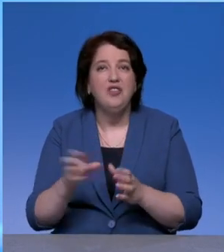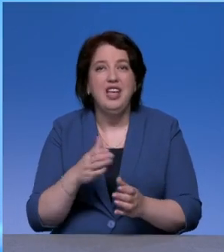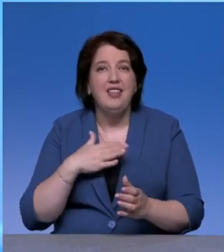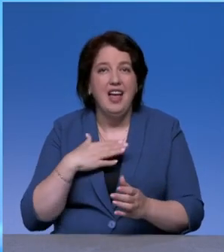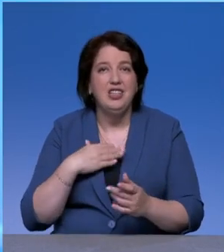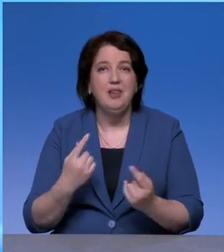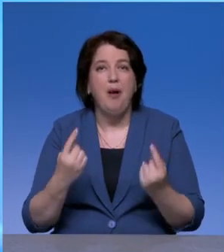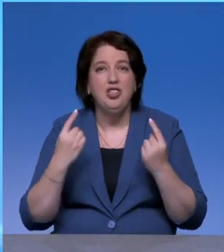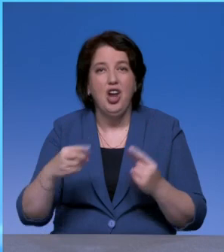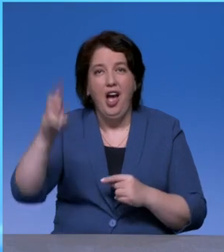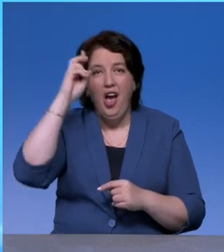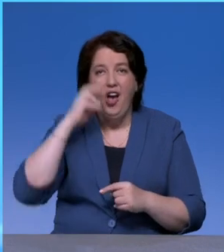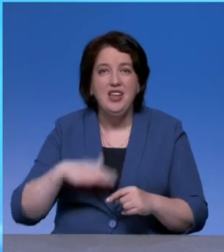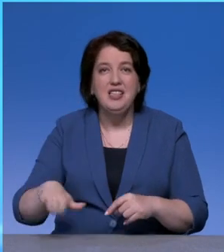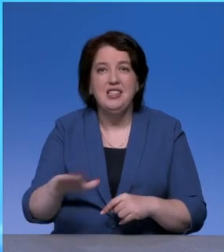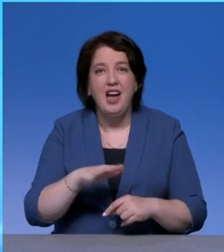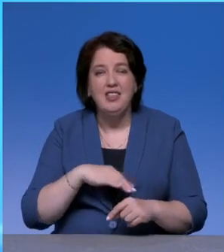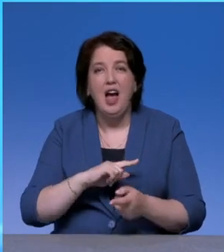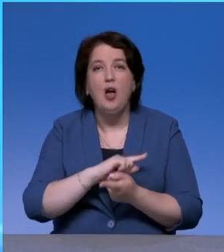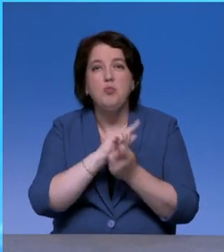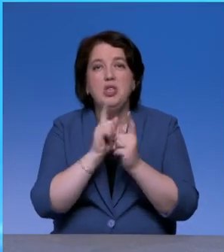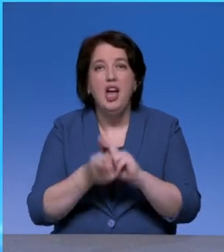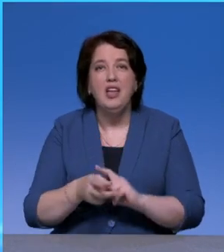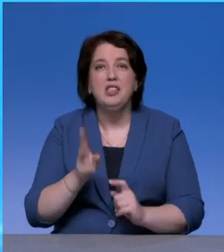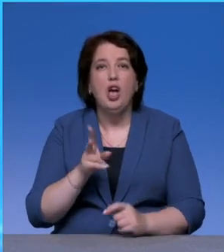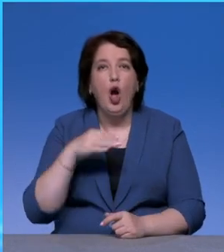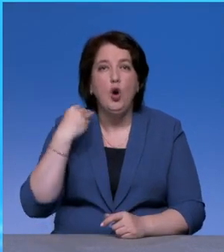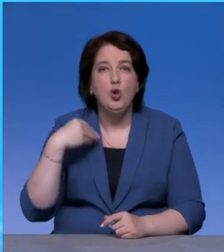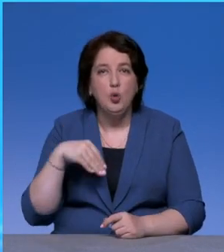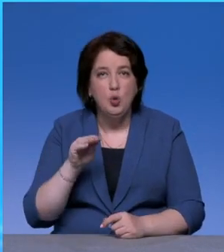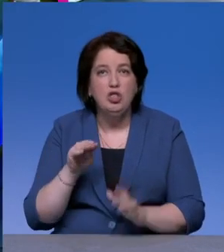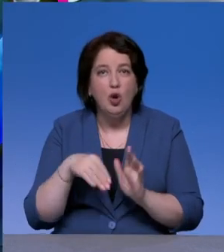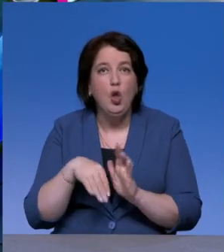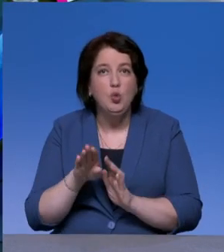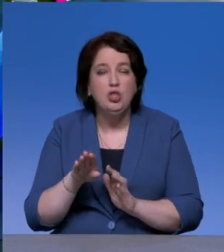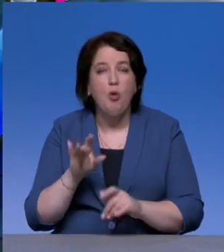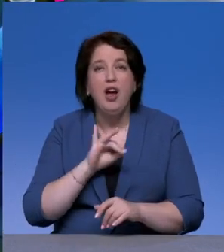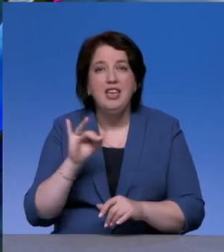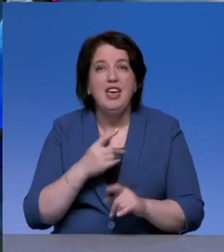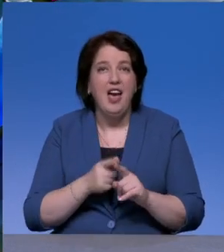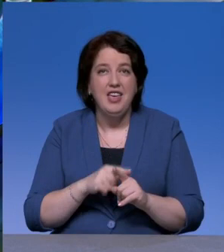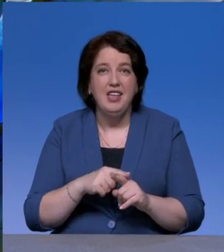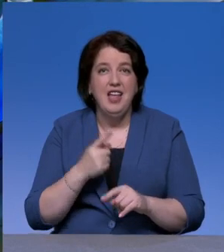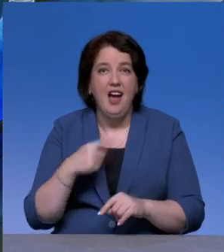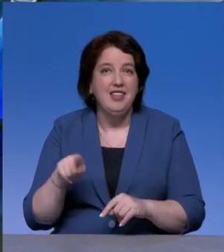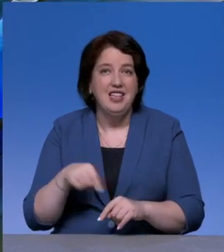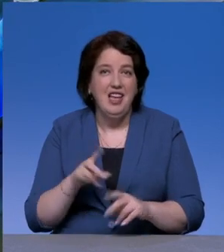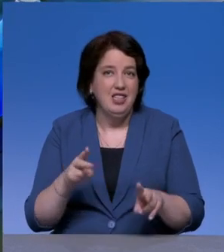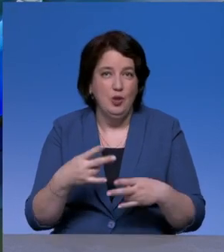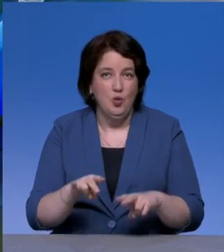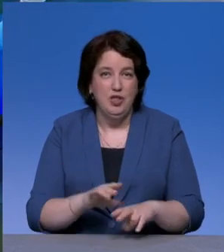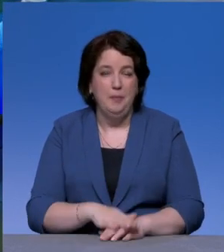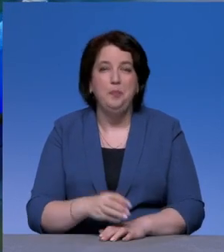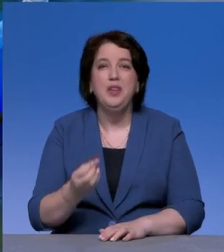которая действительно меняется к лучшему. И это, в общем-то, нельзя отрицать. Давайте послушаем еще один